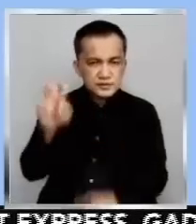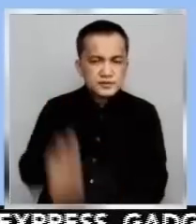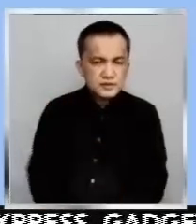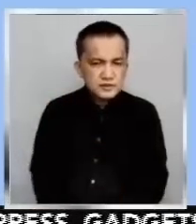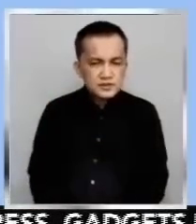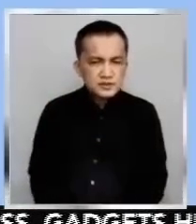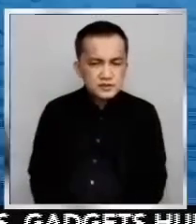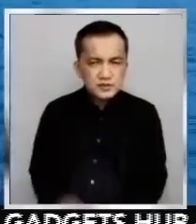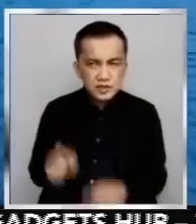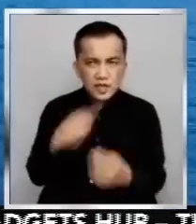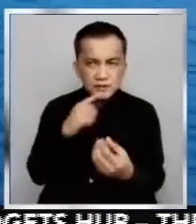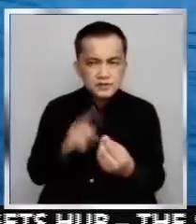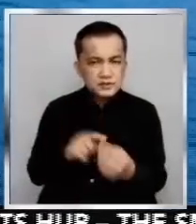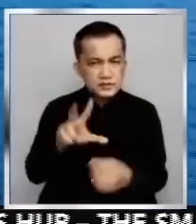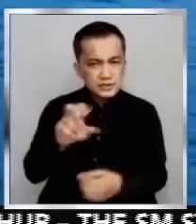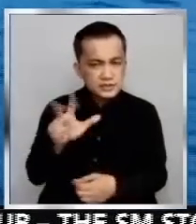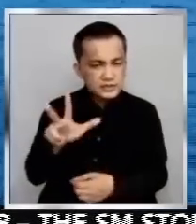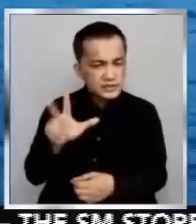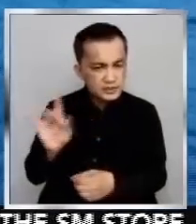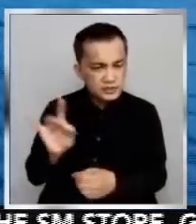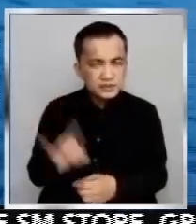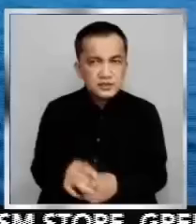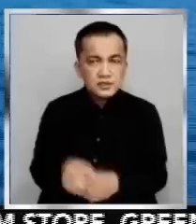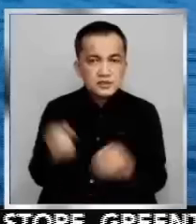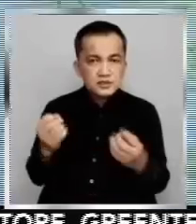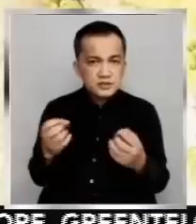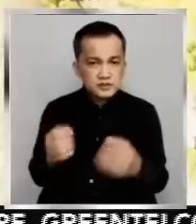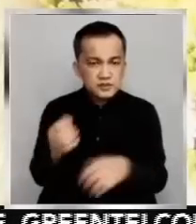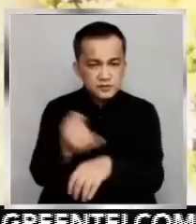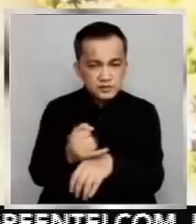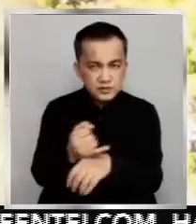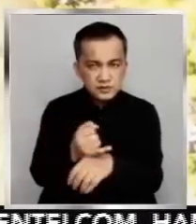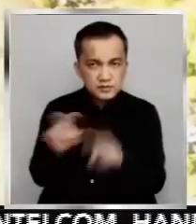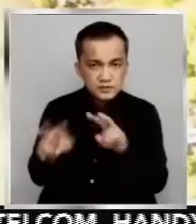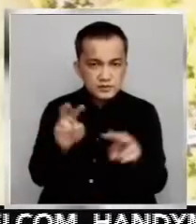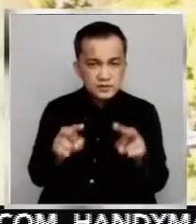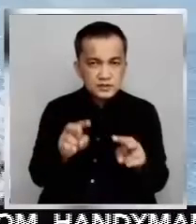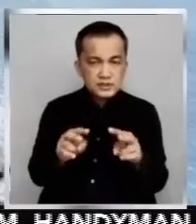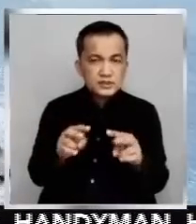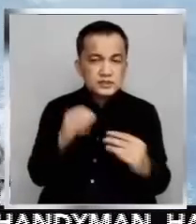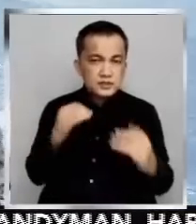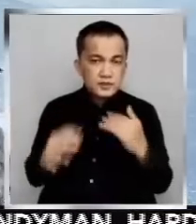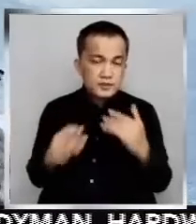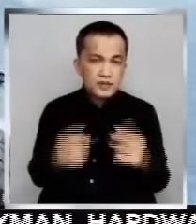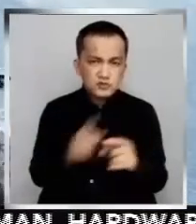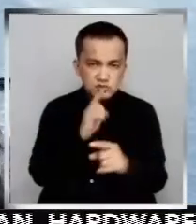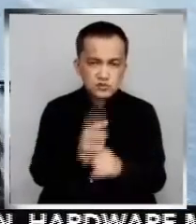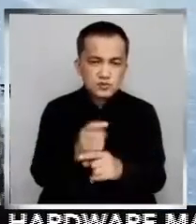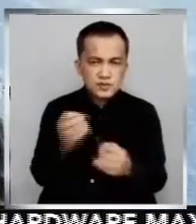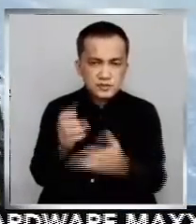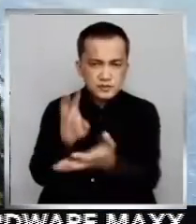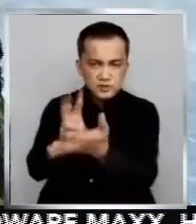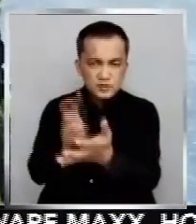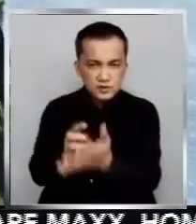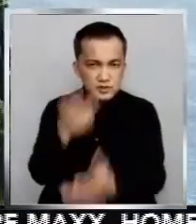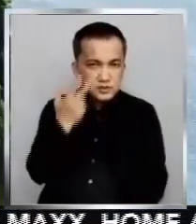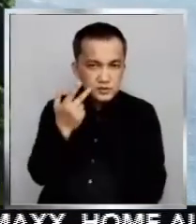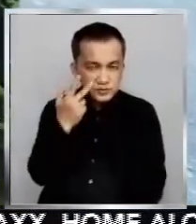app, 338. Sa dami ng isla na makikita sa ating mapa, tiyak marami pa tayong rason para i-explore ang ating